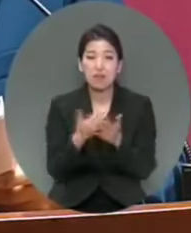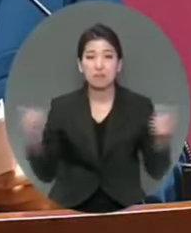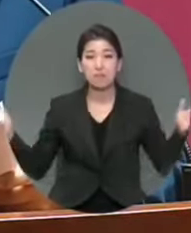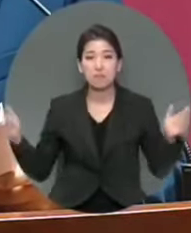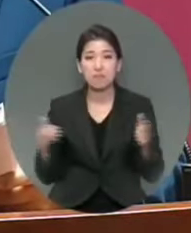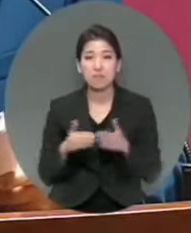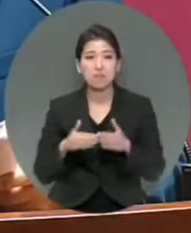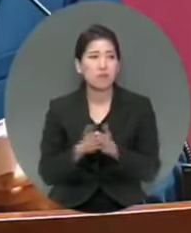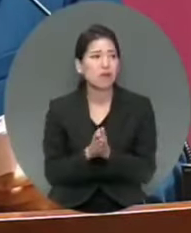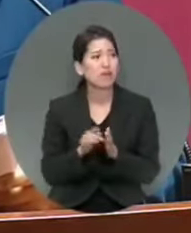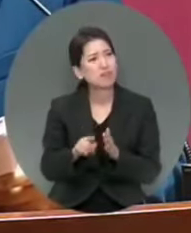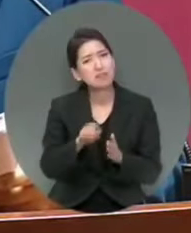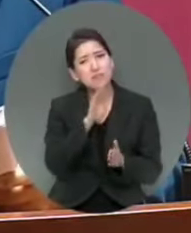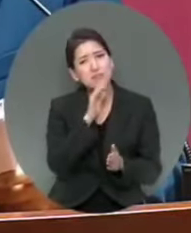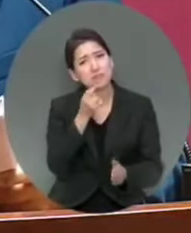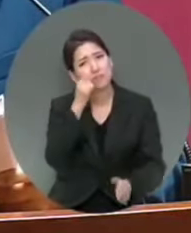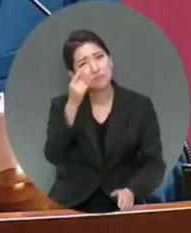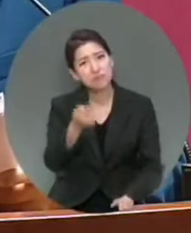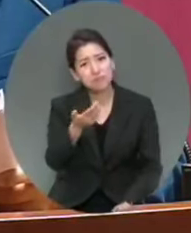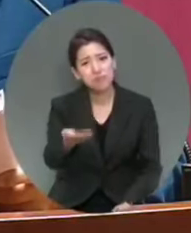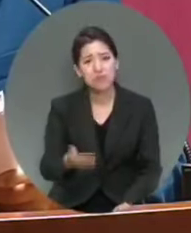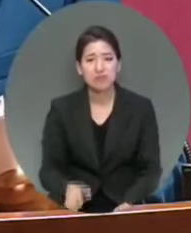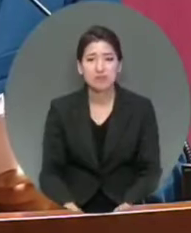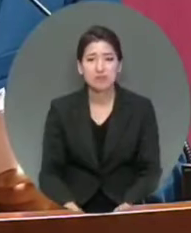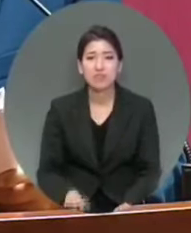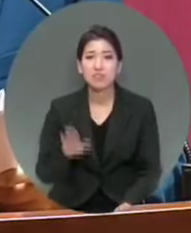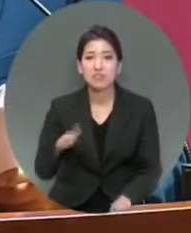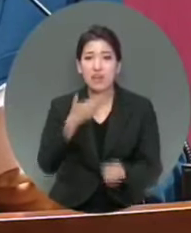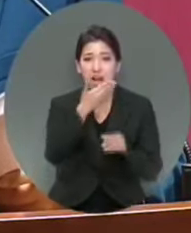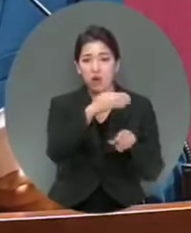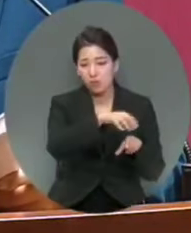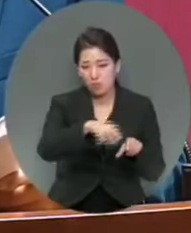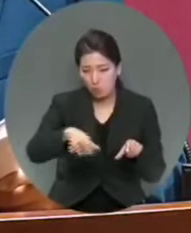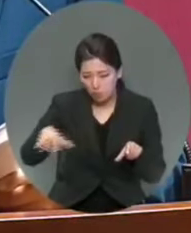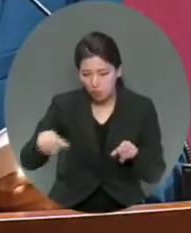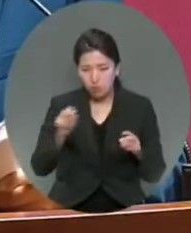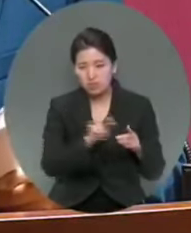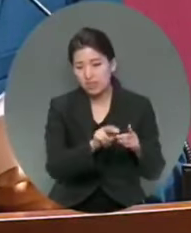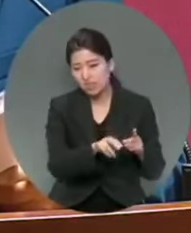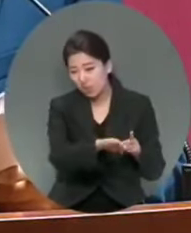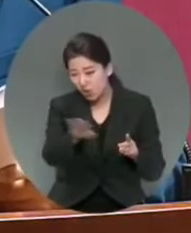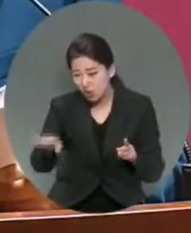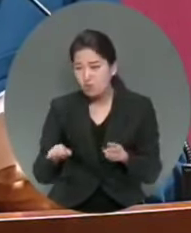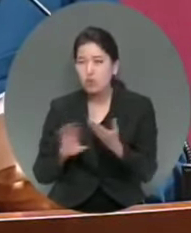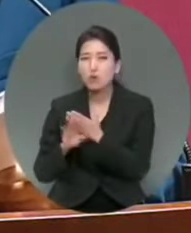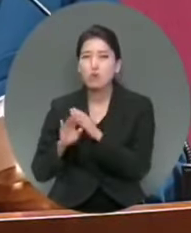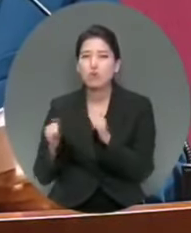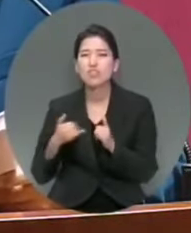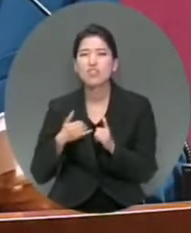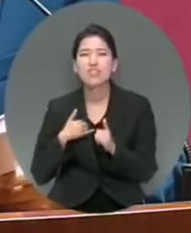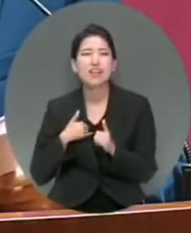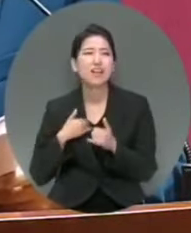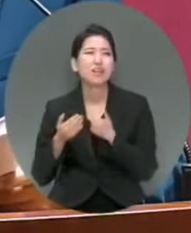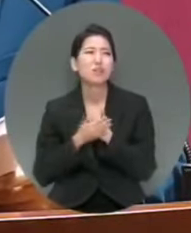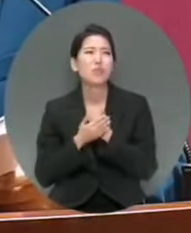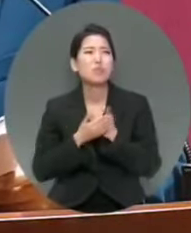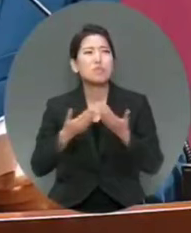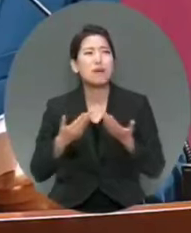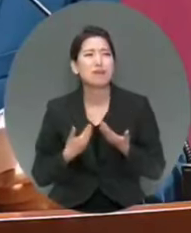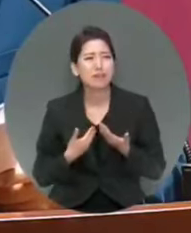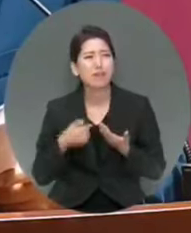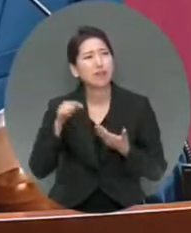방금 전해드린 것이 9개 거점 센터장들과 또 센터를 통해 도움받았던 수만 명 외국인 노동자들의